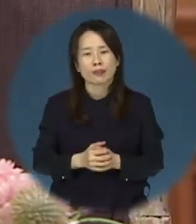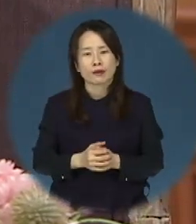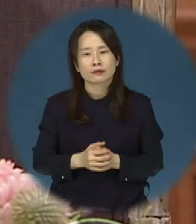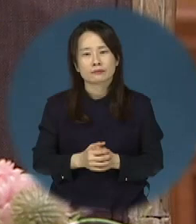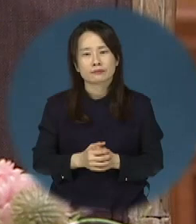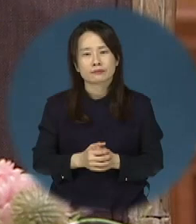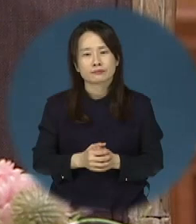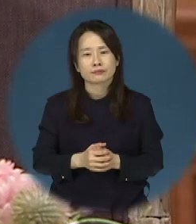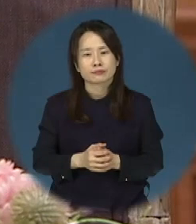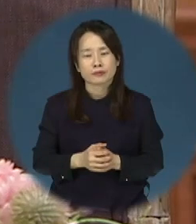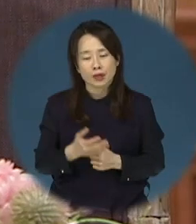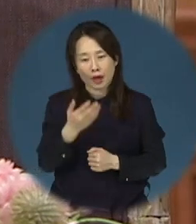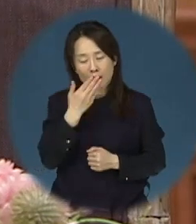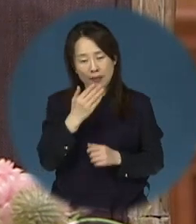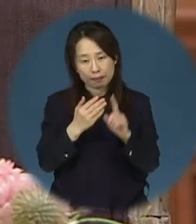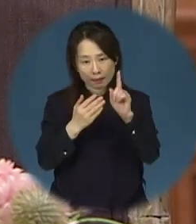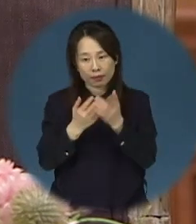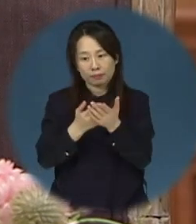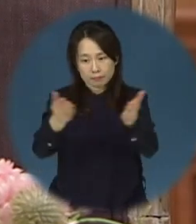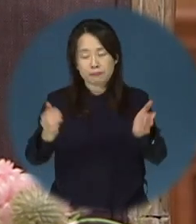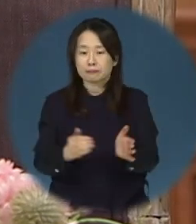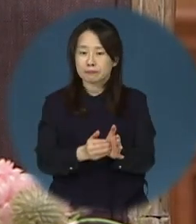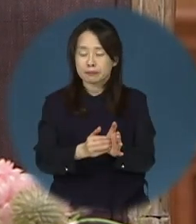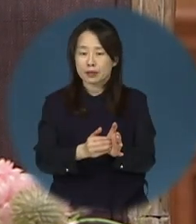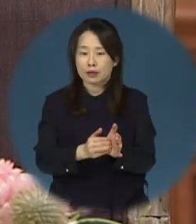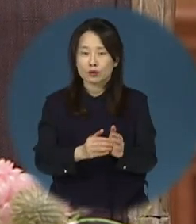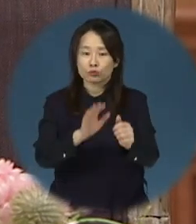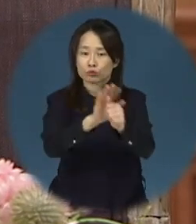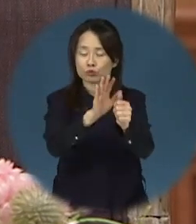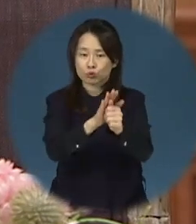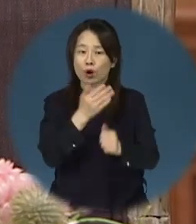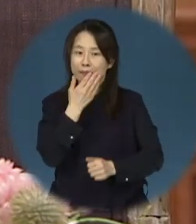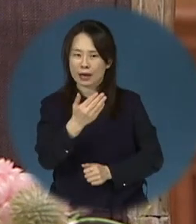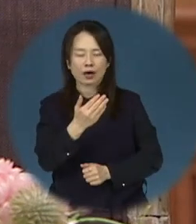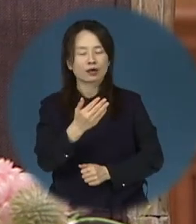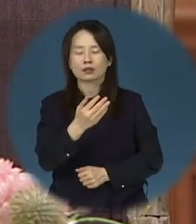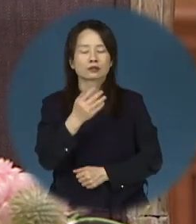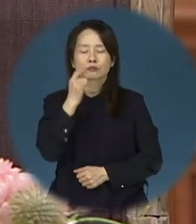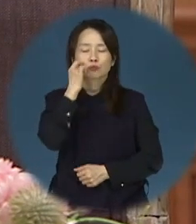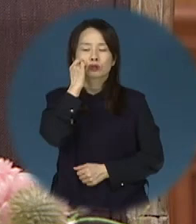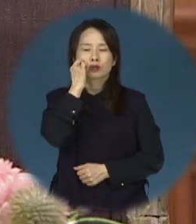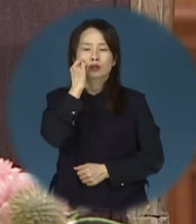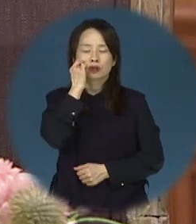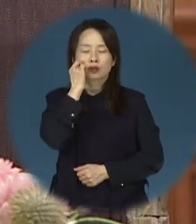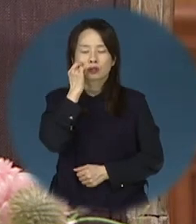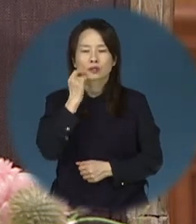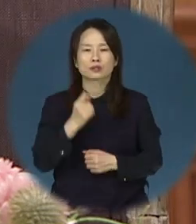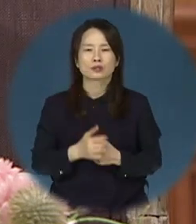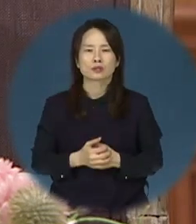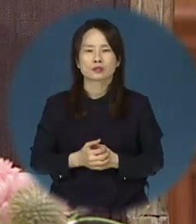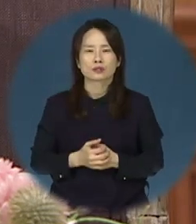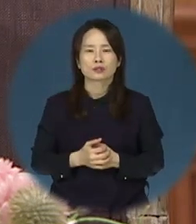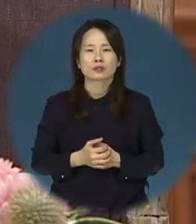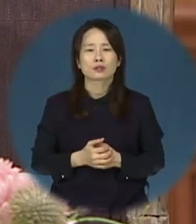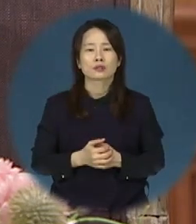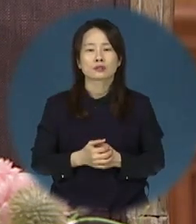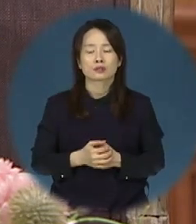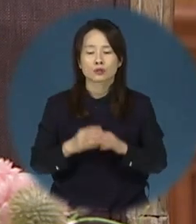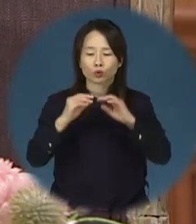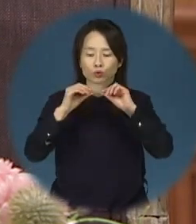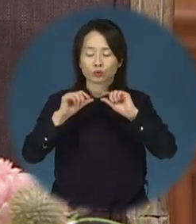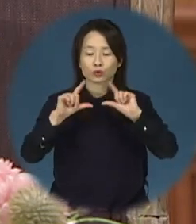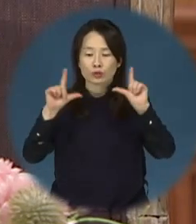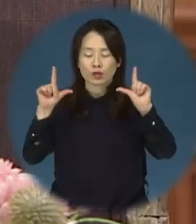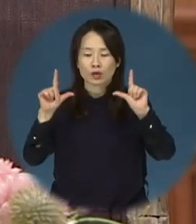밥 한번 주는 걸로 끝날 일들이 아니다라는 생각이 일단 들었고 그렇죠. 그리고 토요일마다